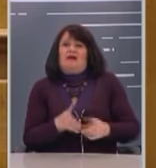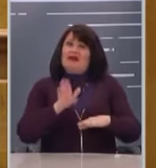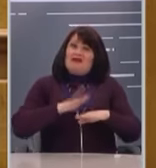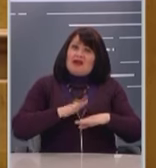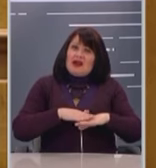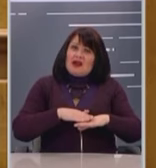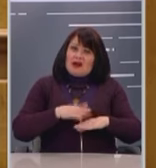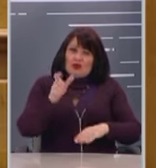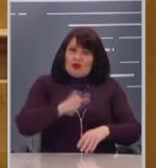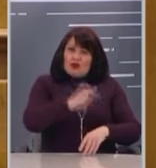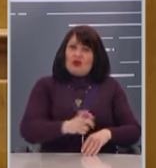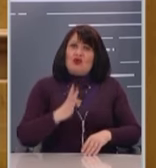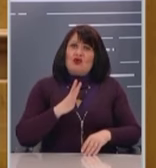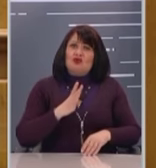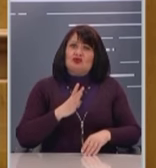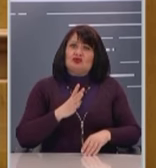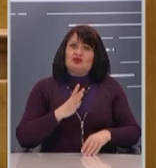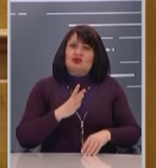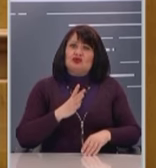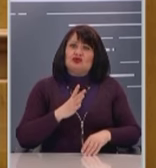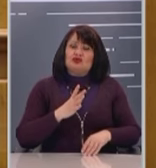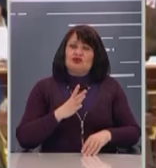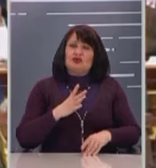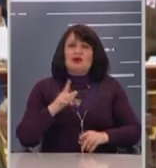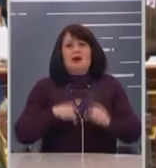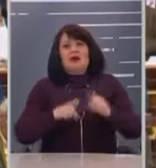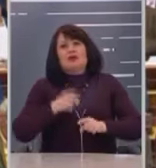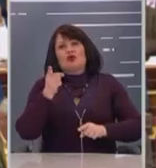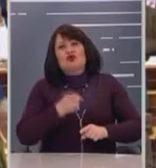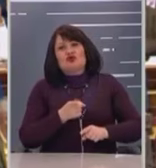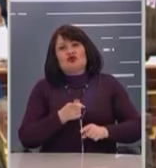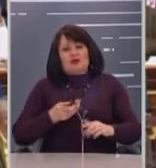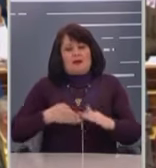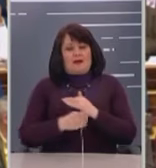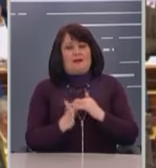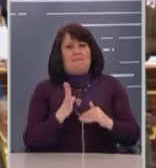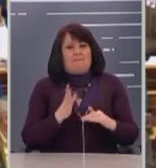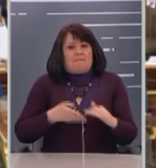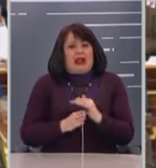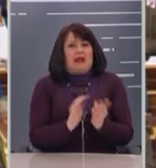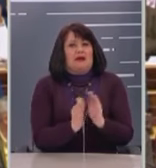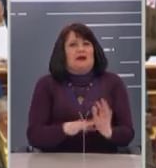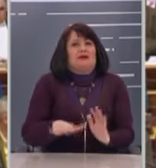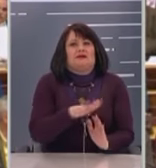γιατί αξιοποιούσε ένα μέρος του κόσμου αυτού τα πελατειακά δίκτυα που είχατε στήσει παντού.